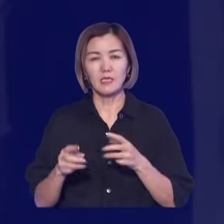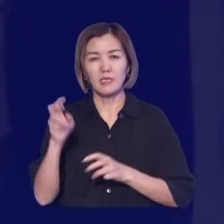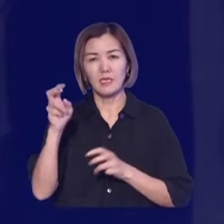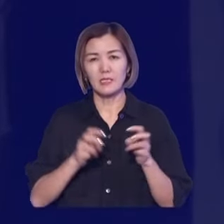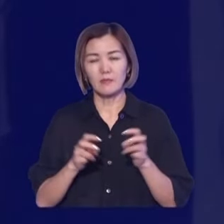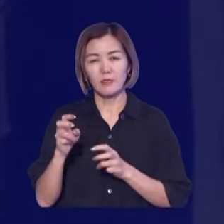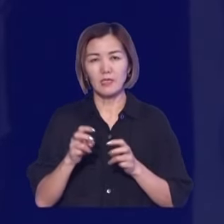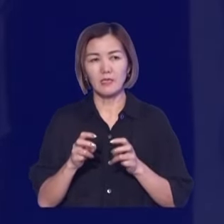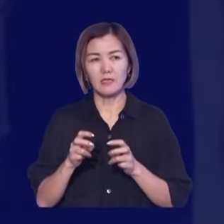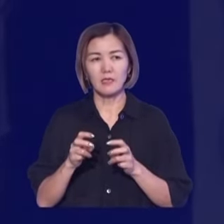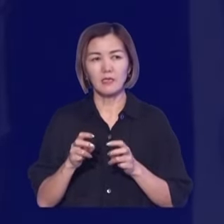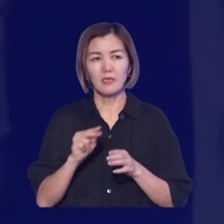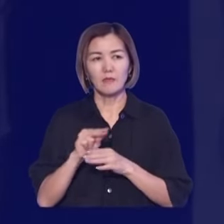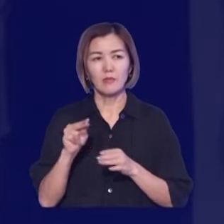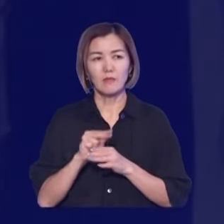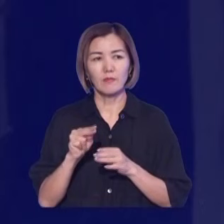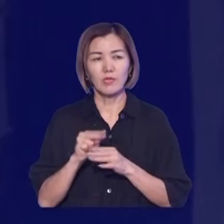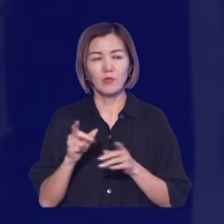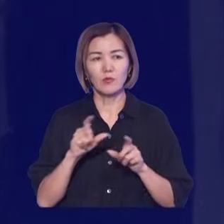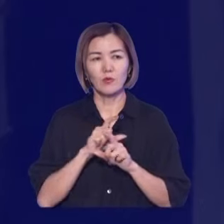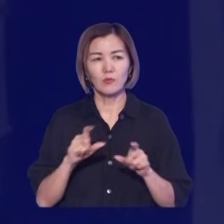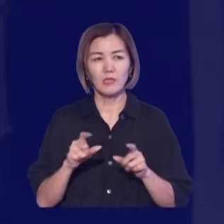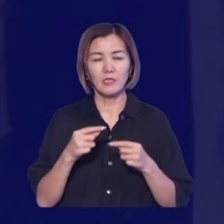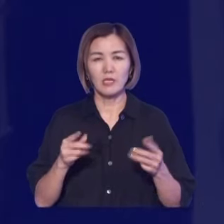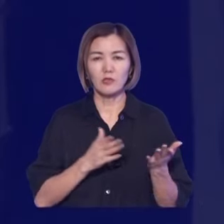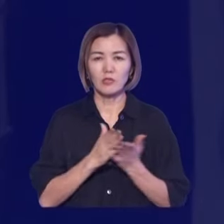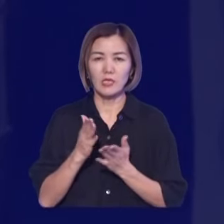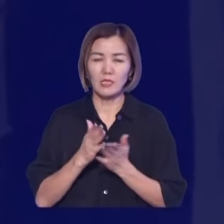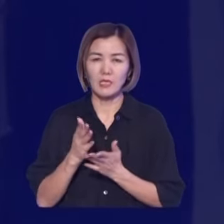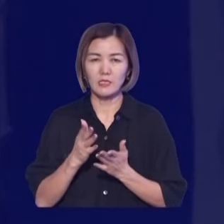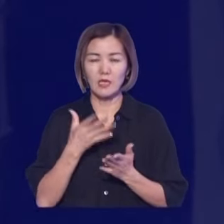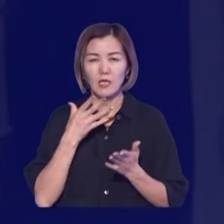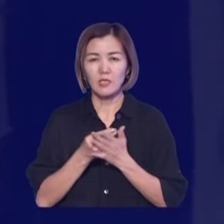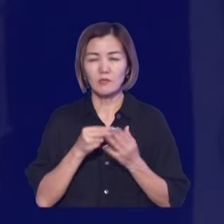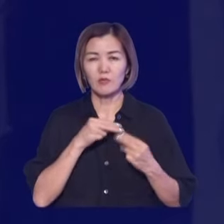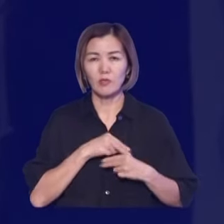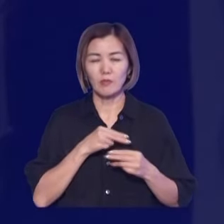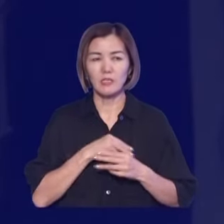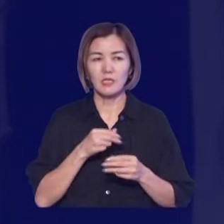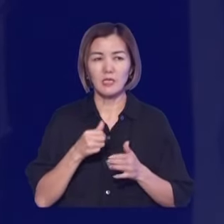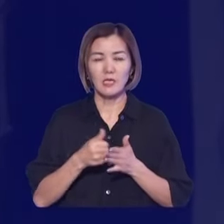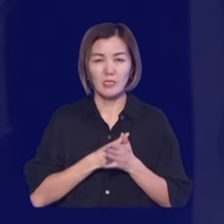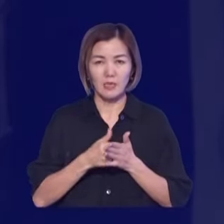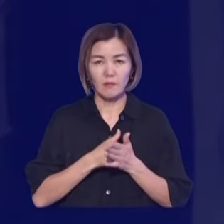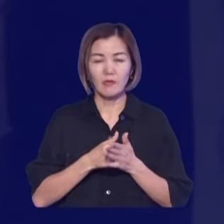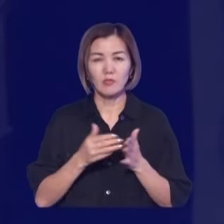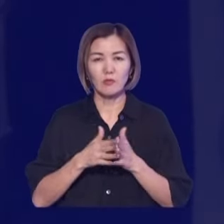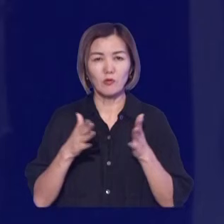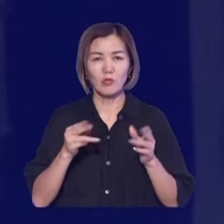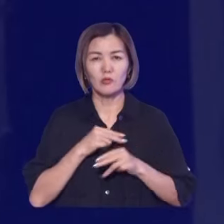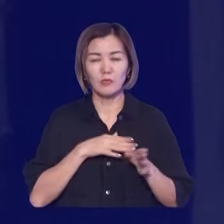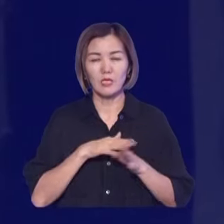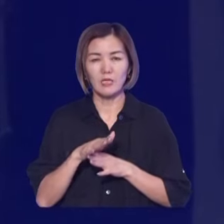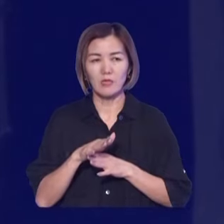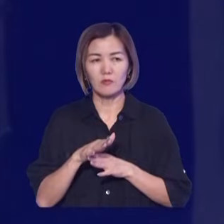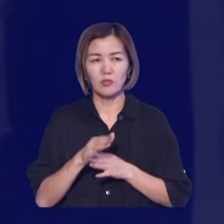беру ұйымдарында болсын, сол сияқты әртүрлі салаларда күнделікті өздерін еңбектері көзге көрмейді, бірақ та үлкен жұмыстар атқарып жүрген